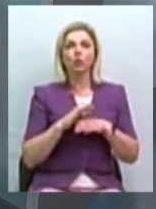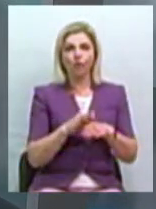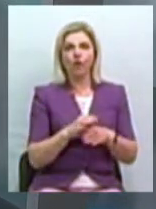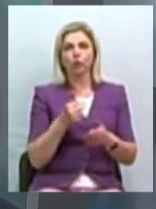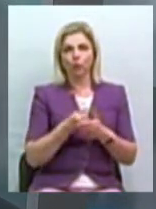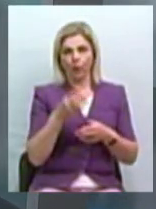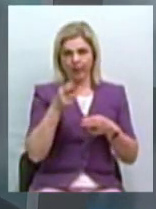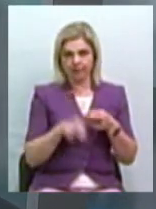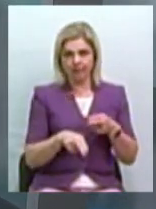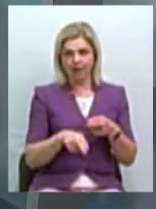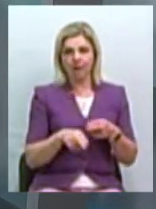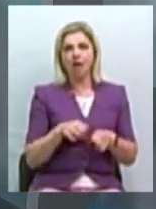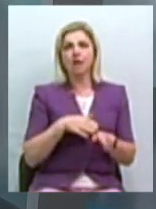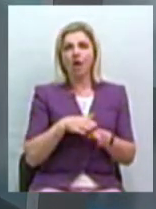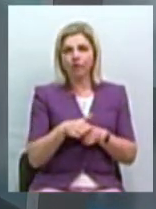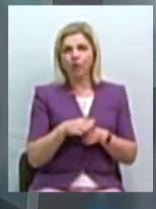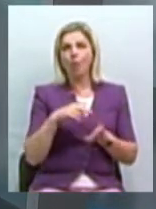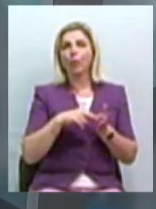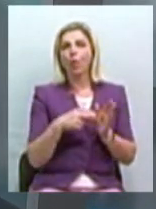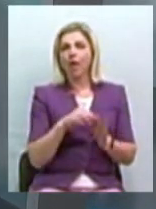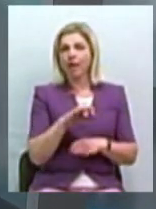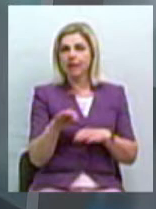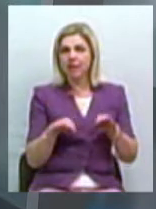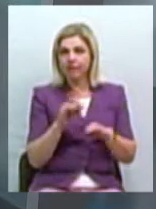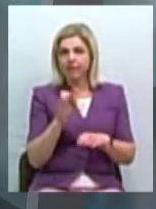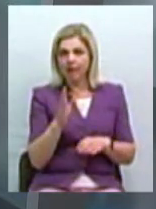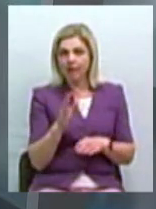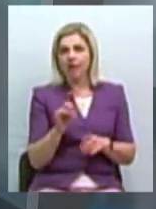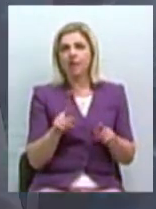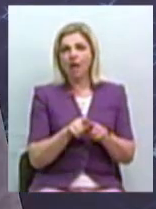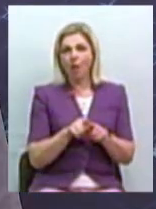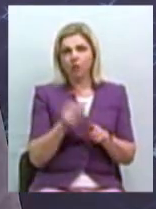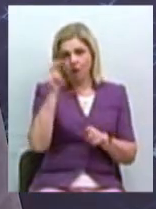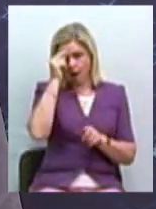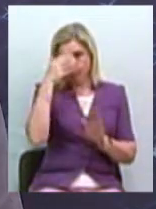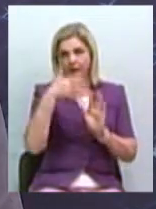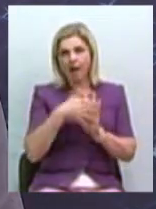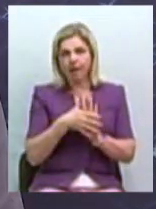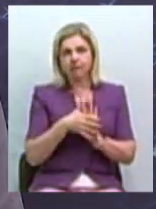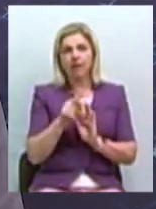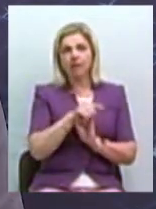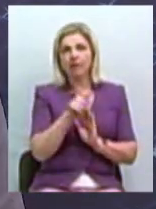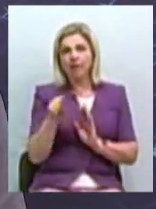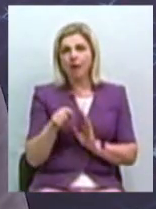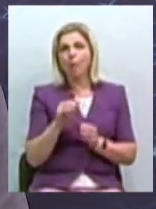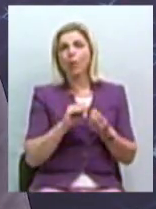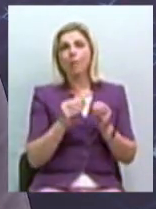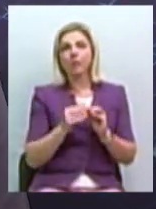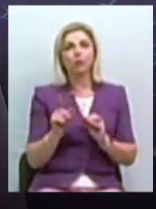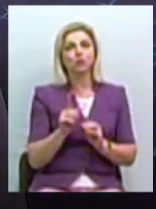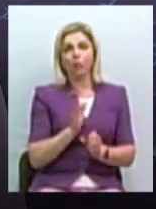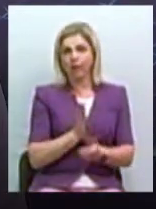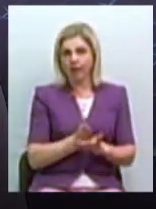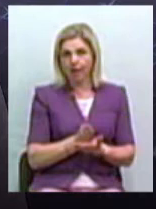кінця реалізації проєктів, а також аналіз тих проблем, які є